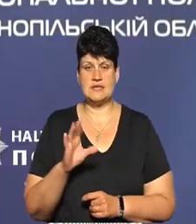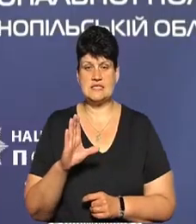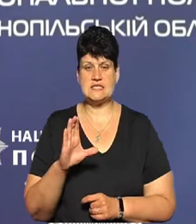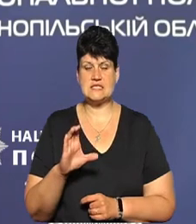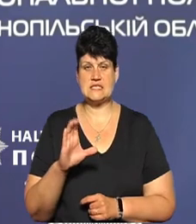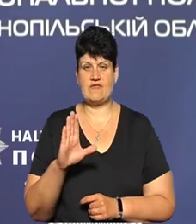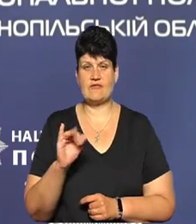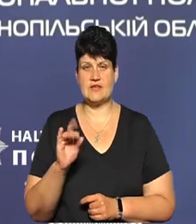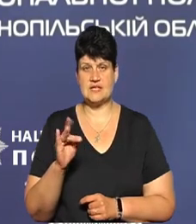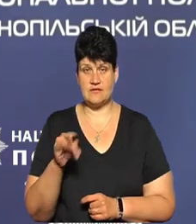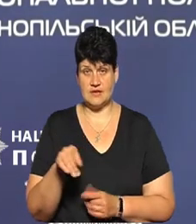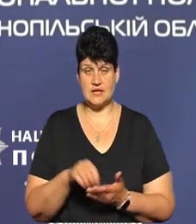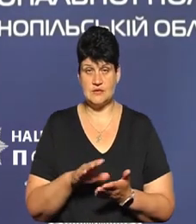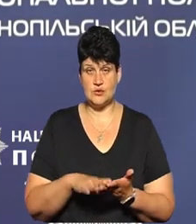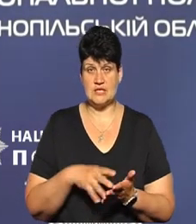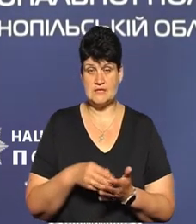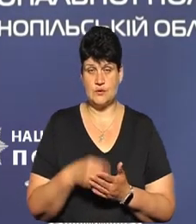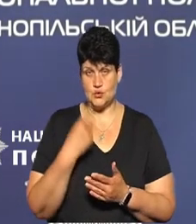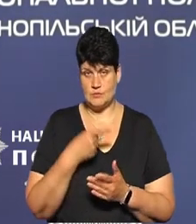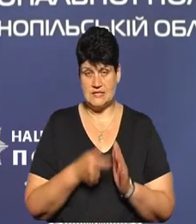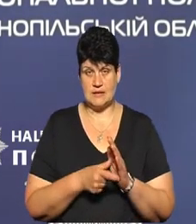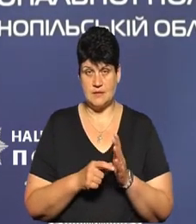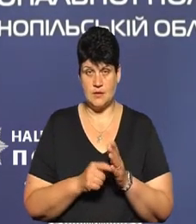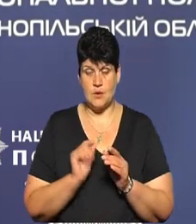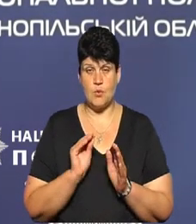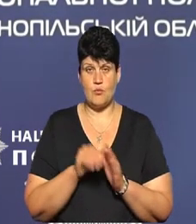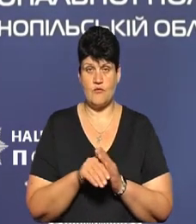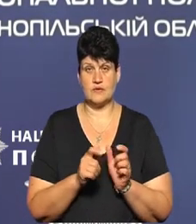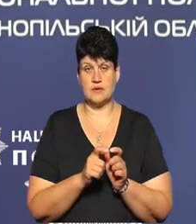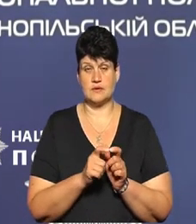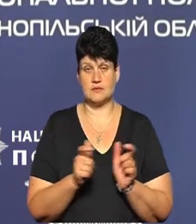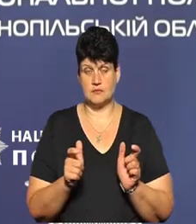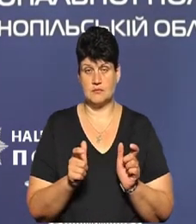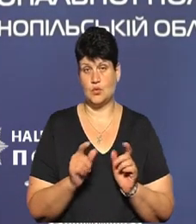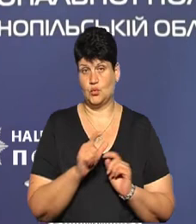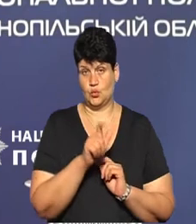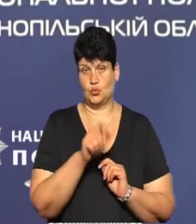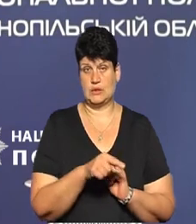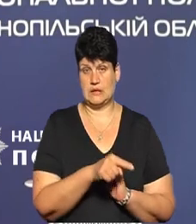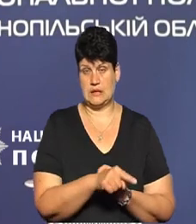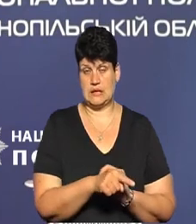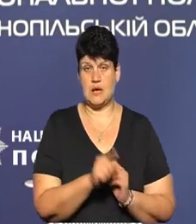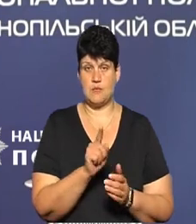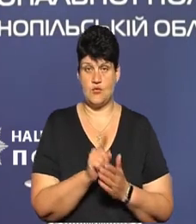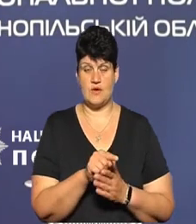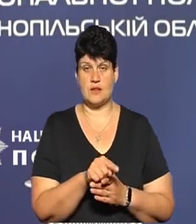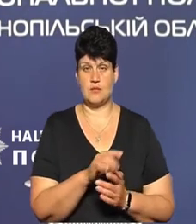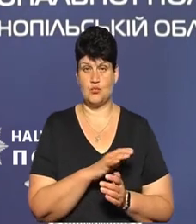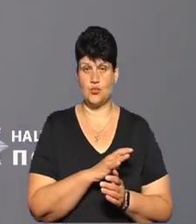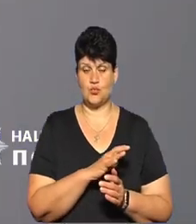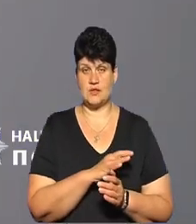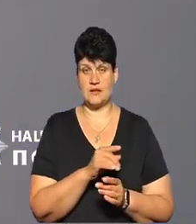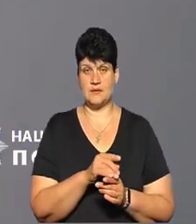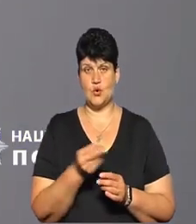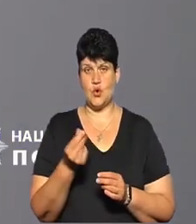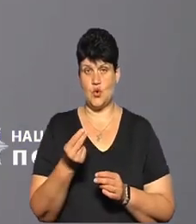свій особистий кабінет, поповнюєте картковий рахунок іншої невстановленої особи, яка вам повинна була занести ніби віртуальні грошові